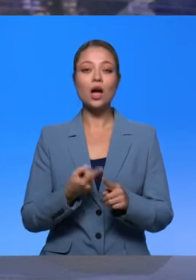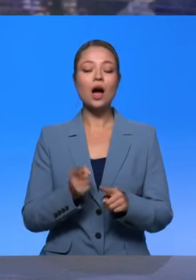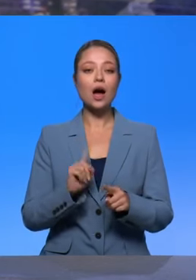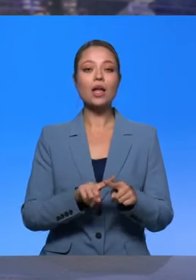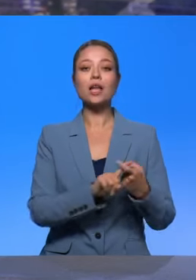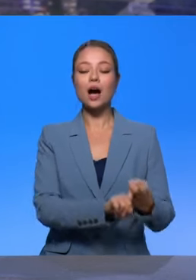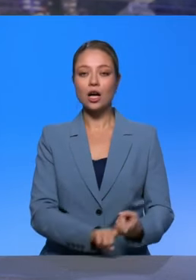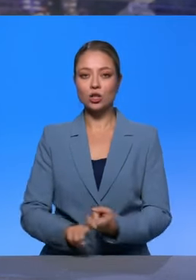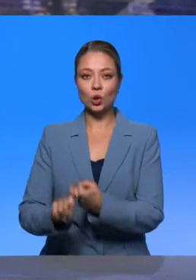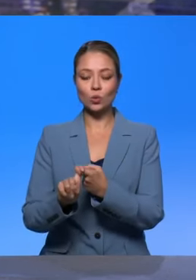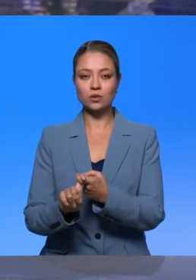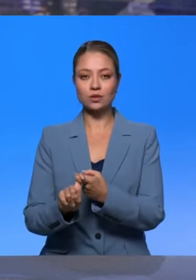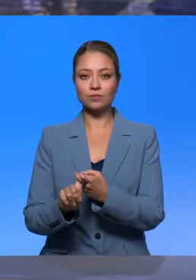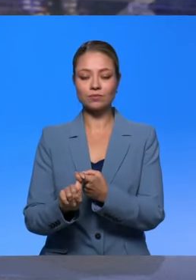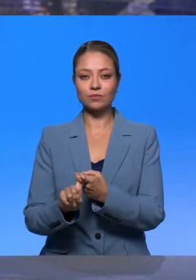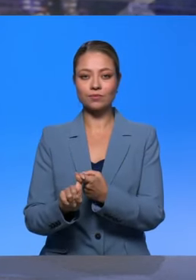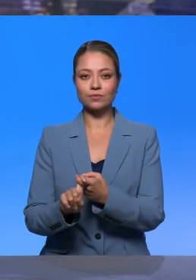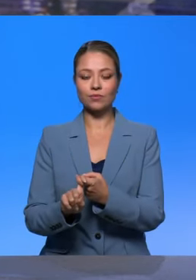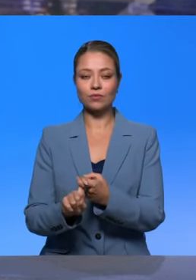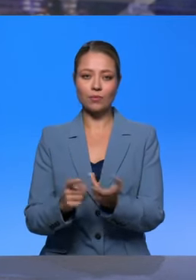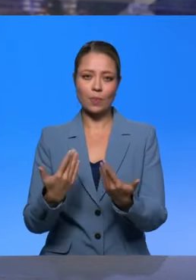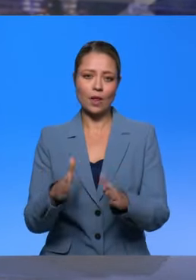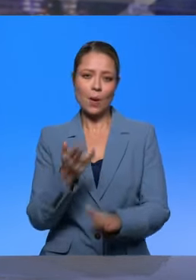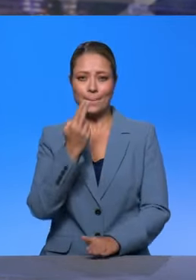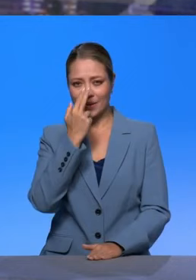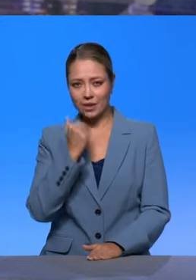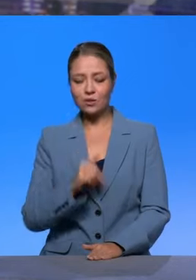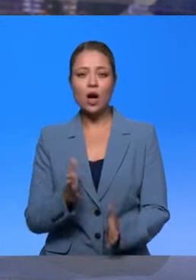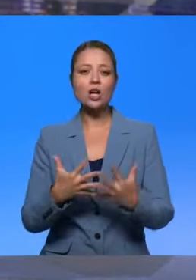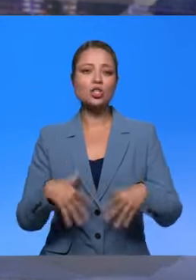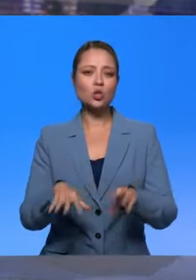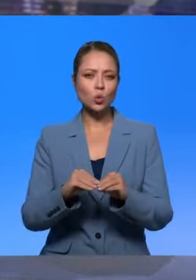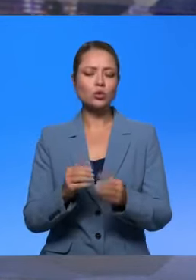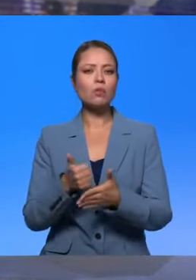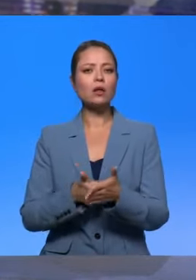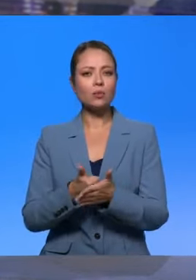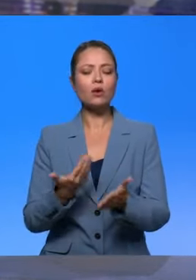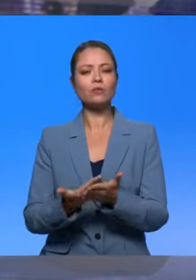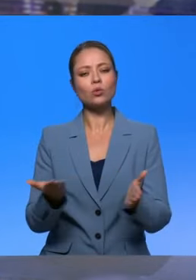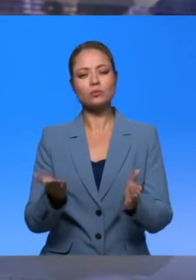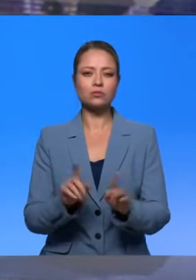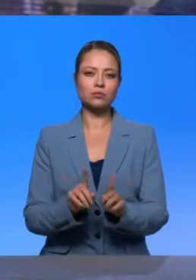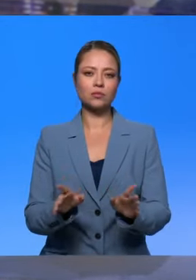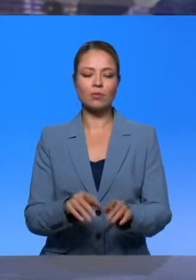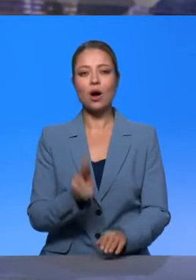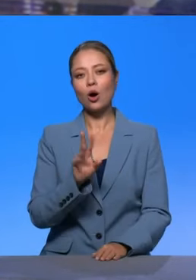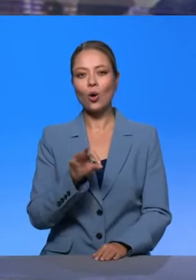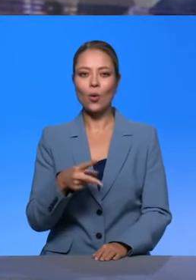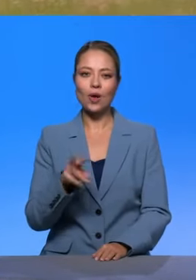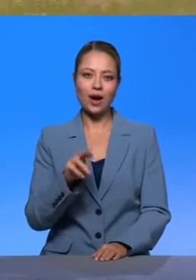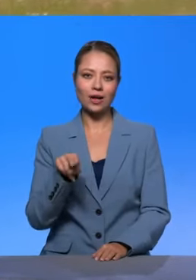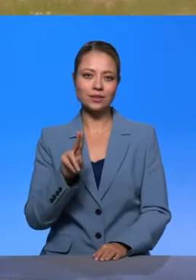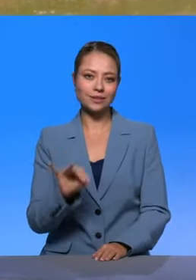относится к приемлемым, так, даже социоодобряемым. Мы говорим, вот там колядки какие-то, что-то